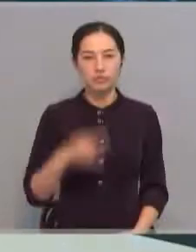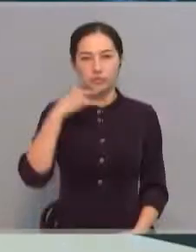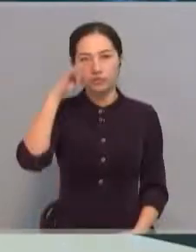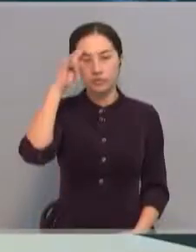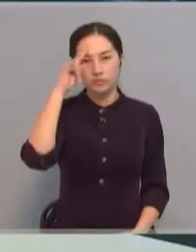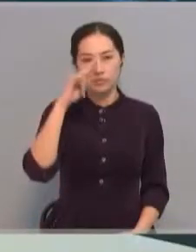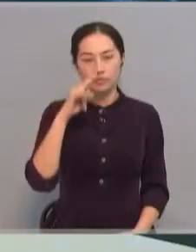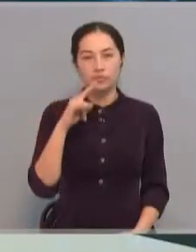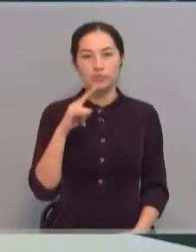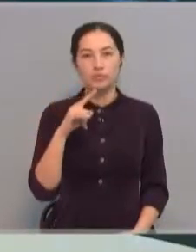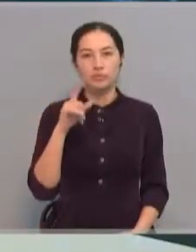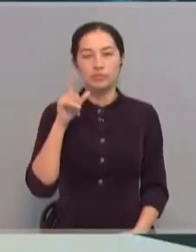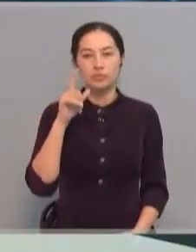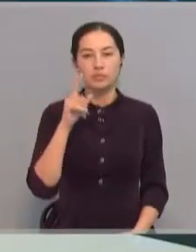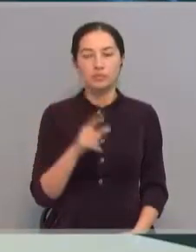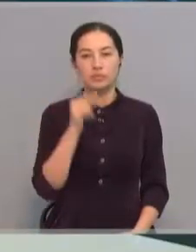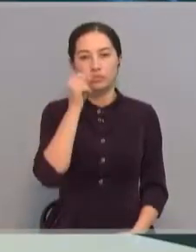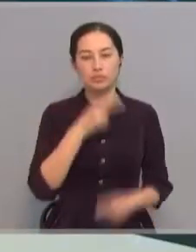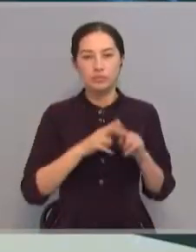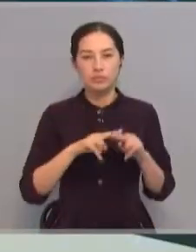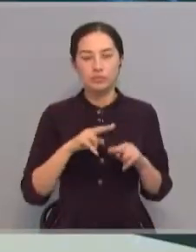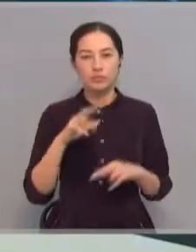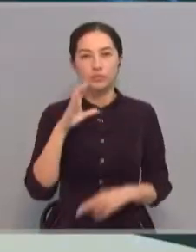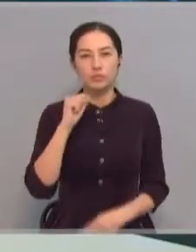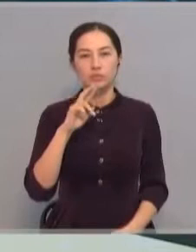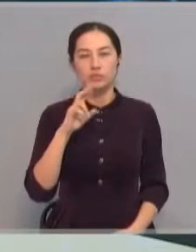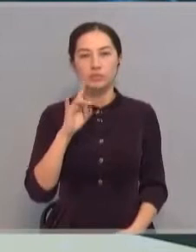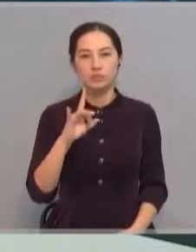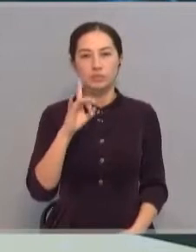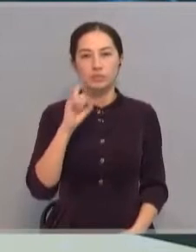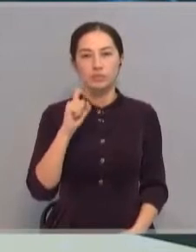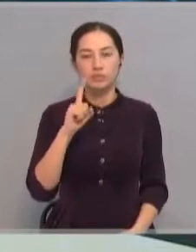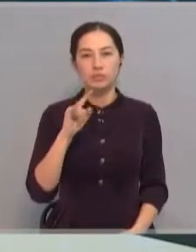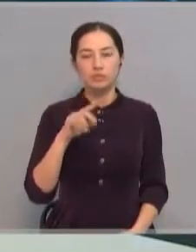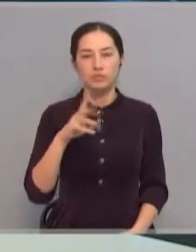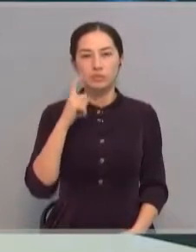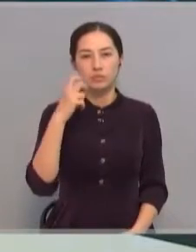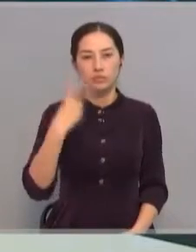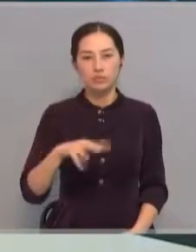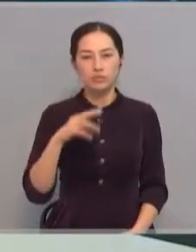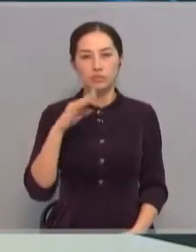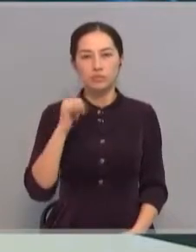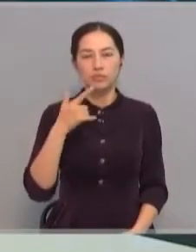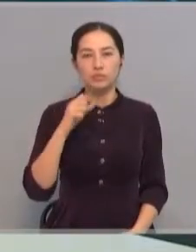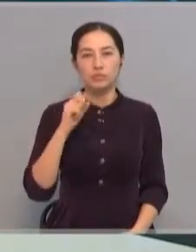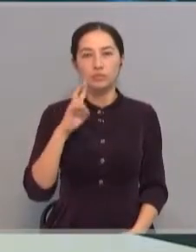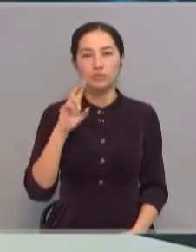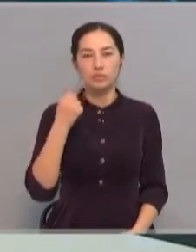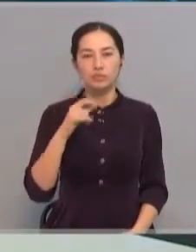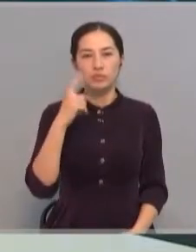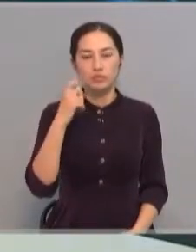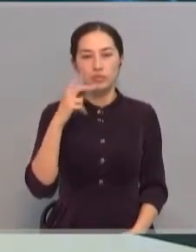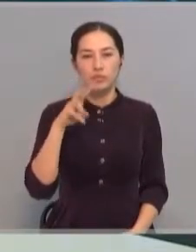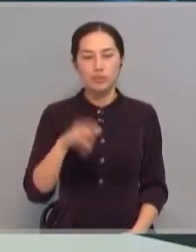Қазақтың қос батыры, биыл Кеңес одағының батырлары Сабыр Рахымовтың 120, ал Тоғанбай Қауымбаевтың туғанына 100